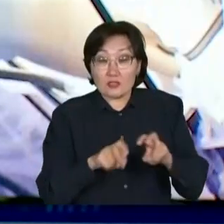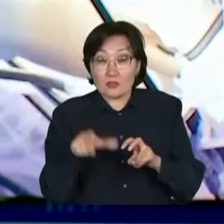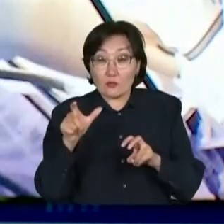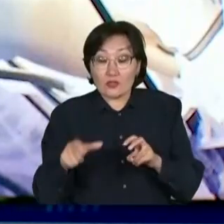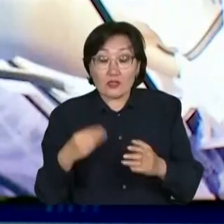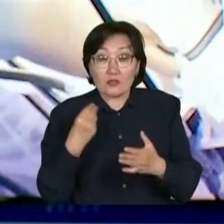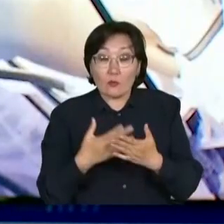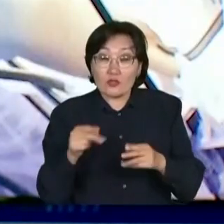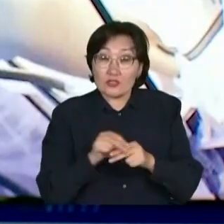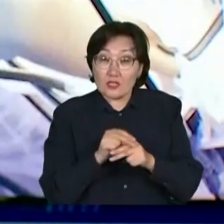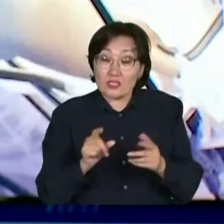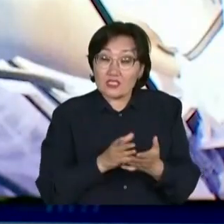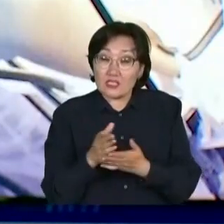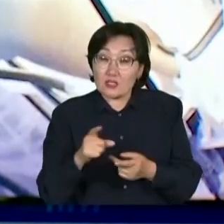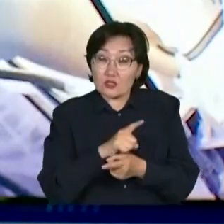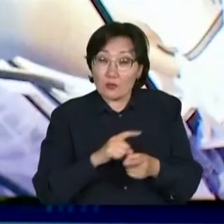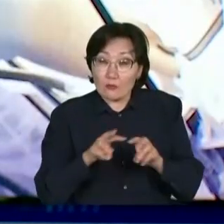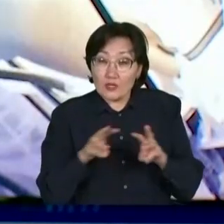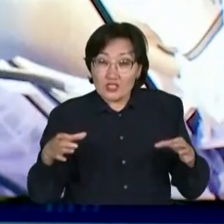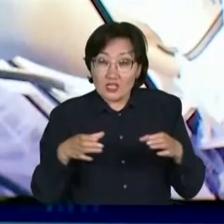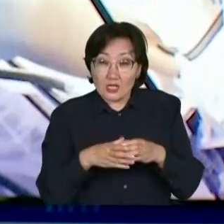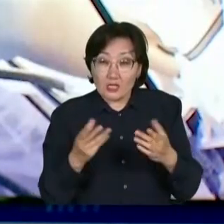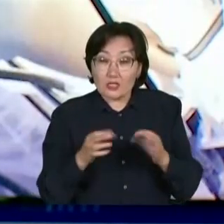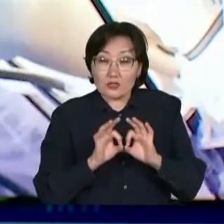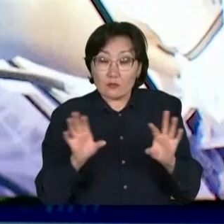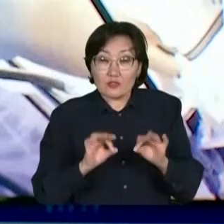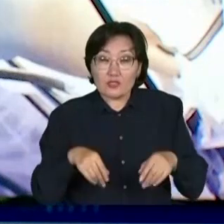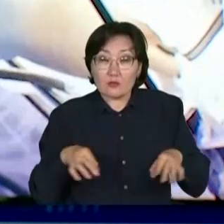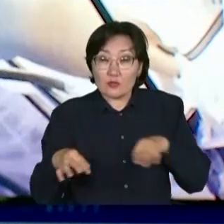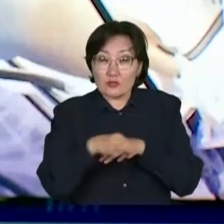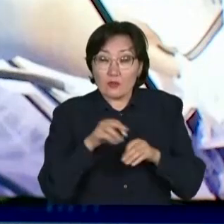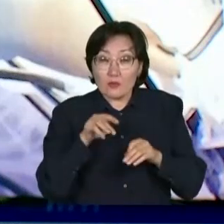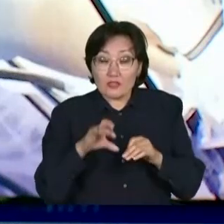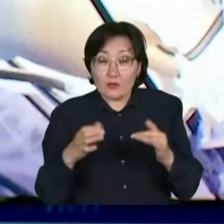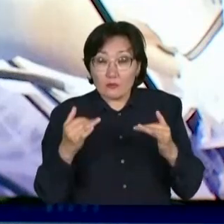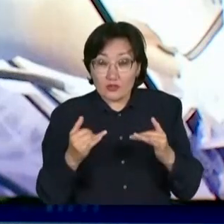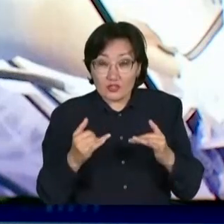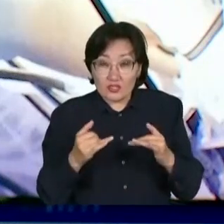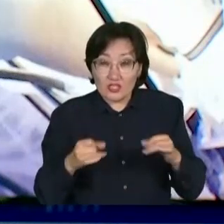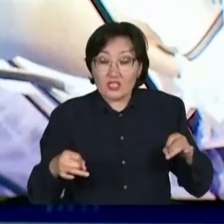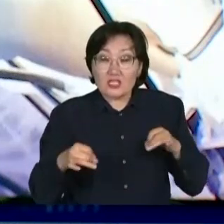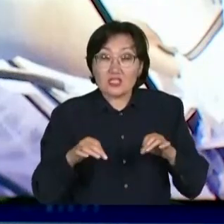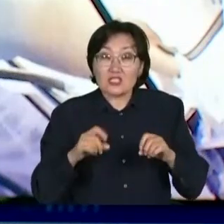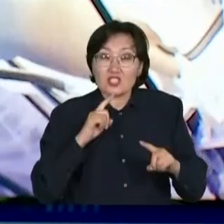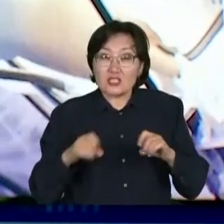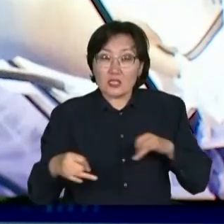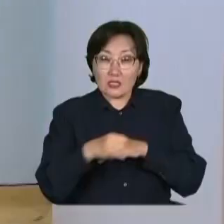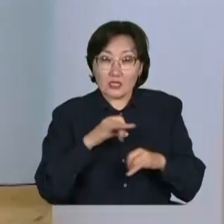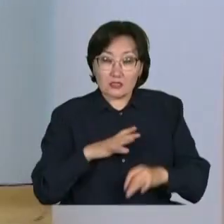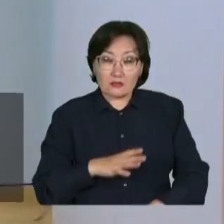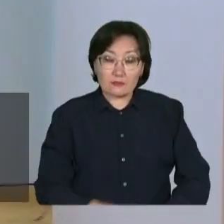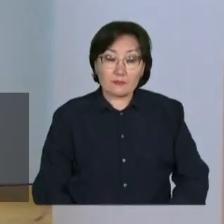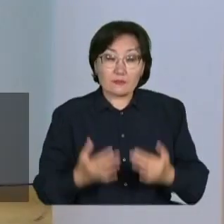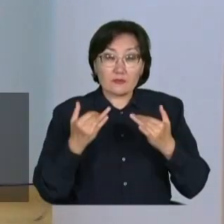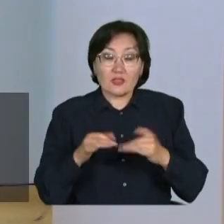қағатын саладағы өзгерісті министрлік қалай түсіндірді? Бастама мәжілістің бүгінгі көшпелі жиында талқыланды.